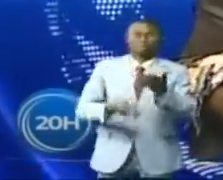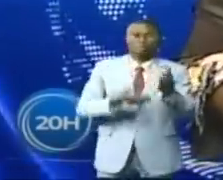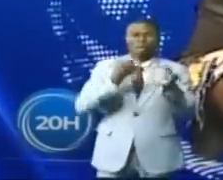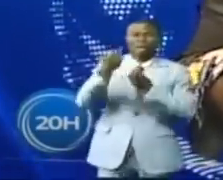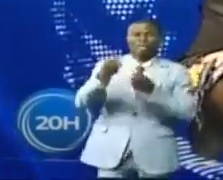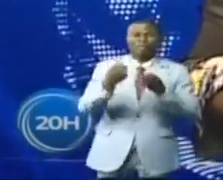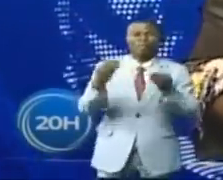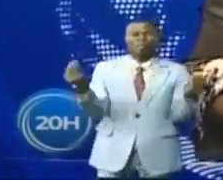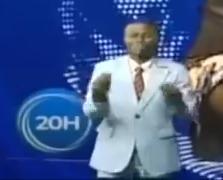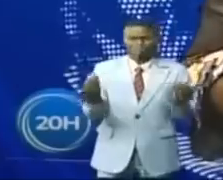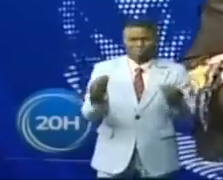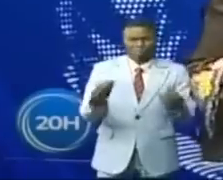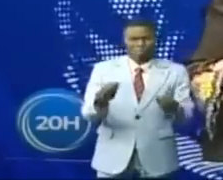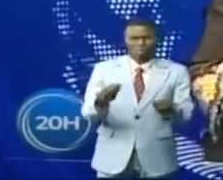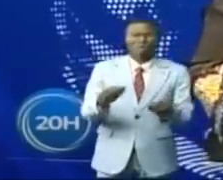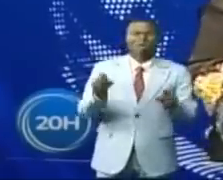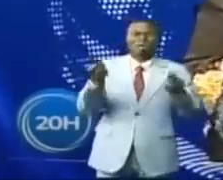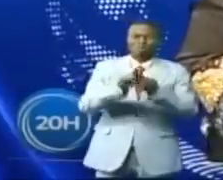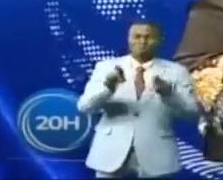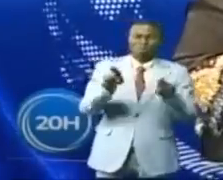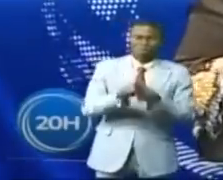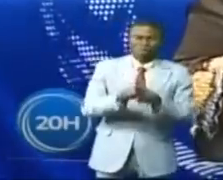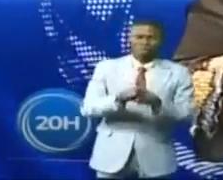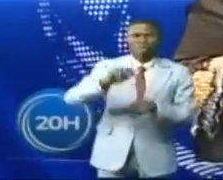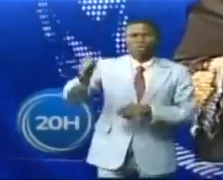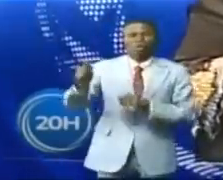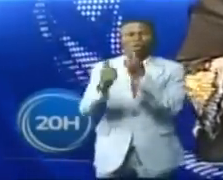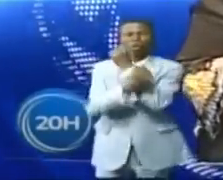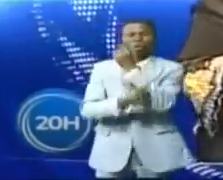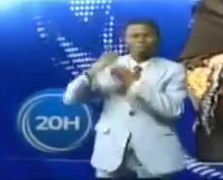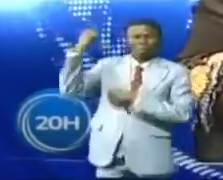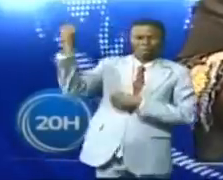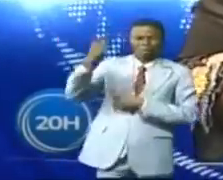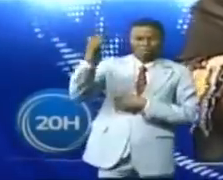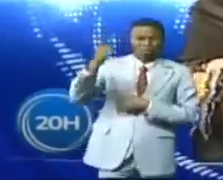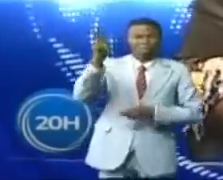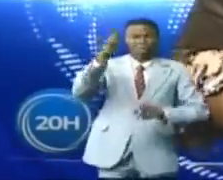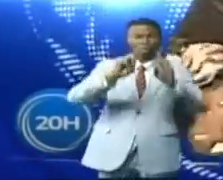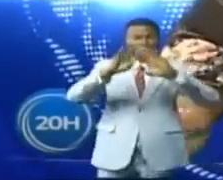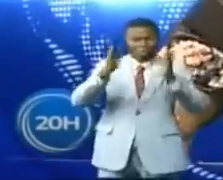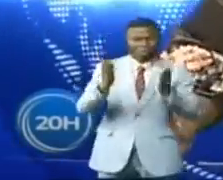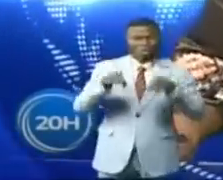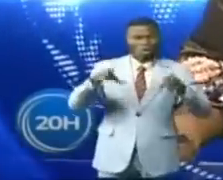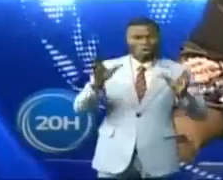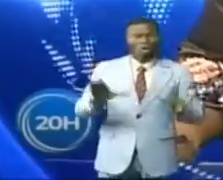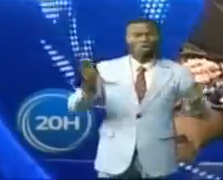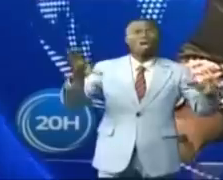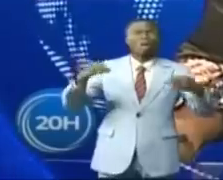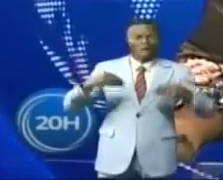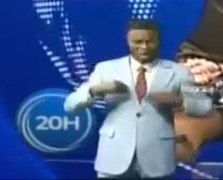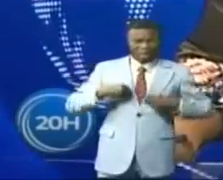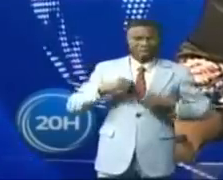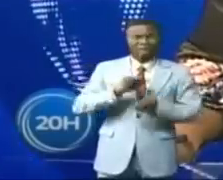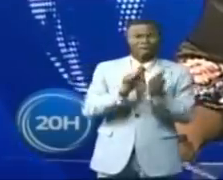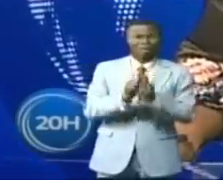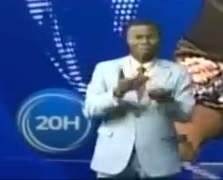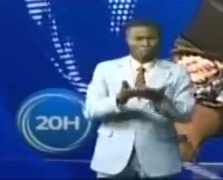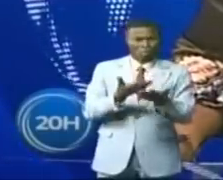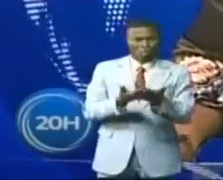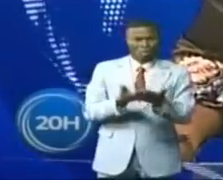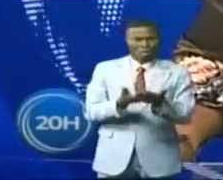cette situation et comparativement à d'autres pays du monde, est-ce que la population congolaise peut-elle s'estimer